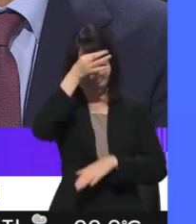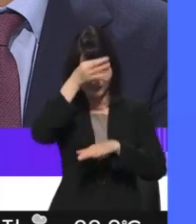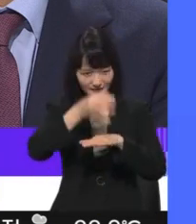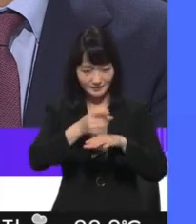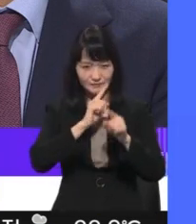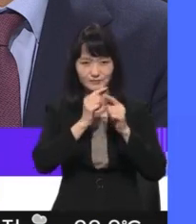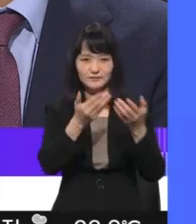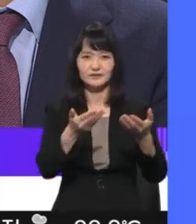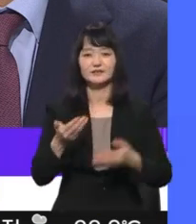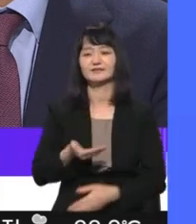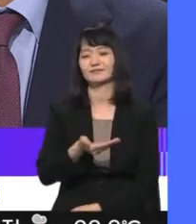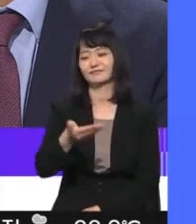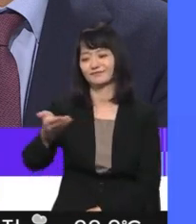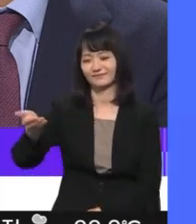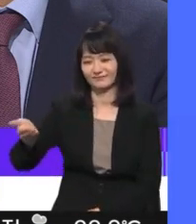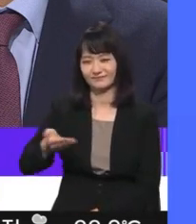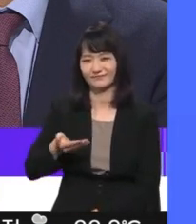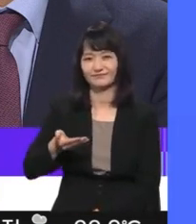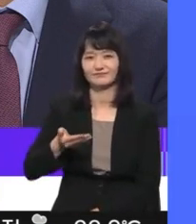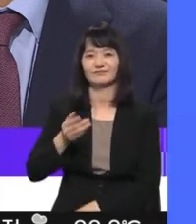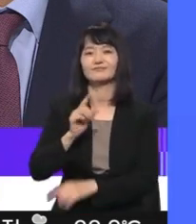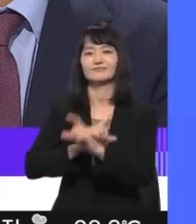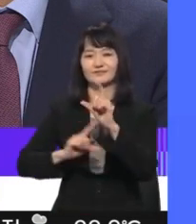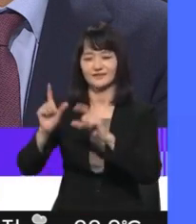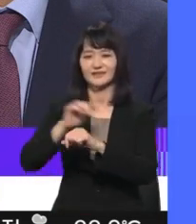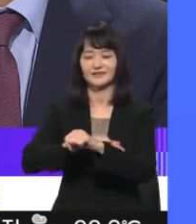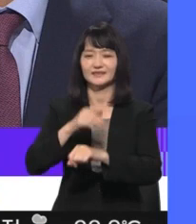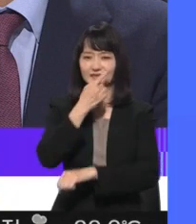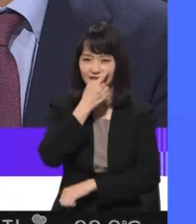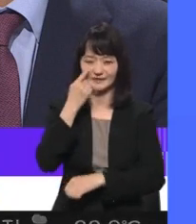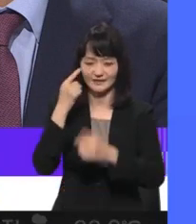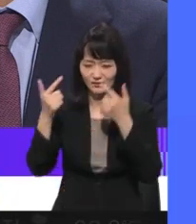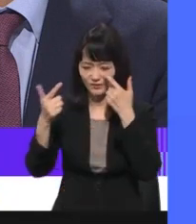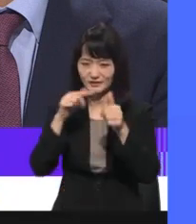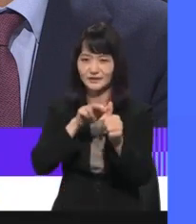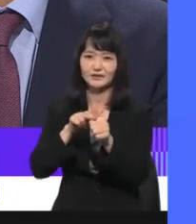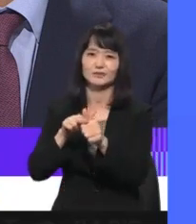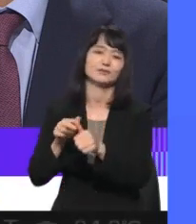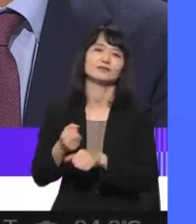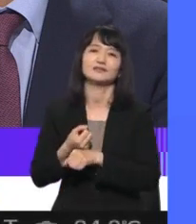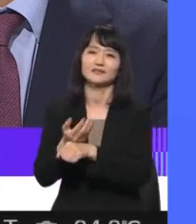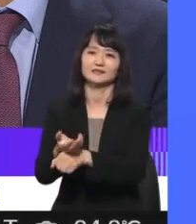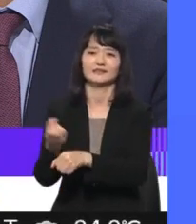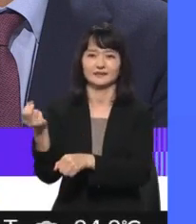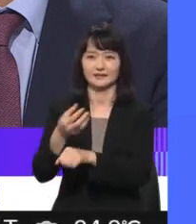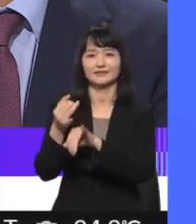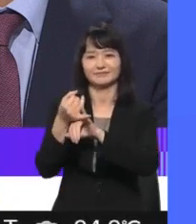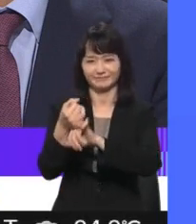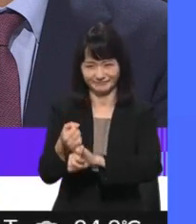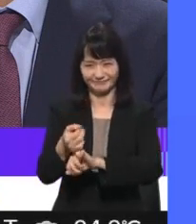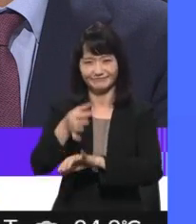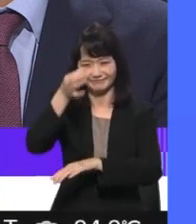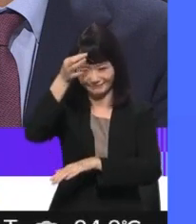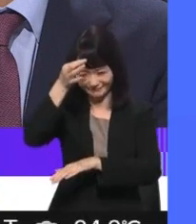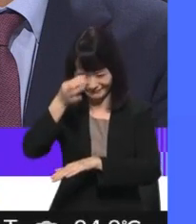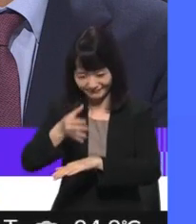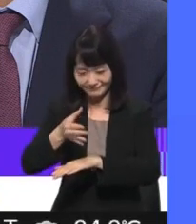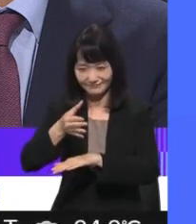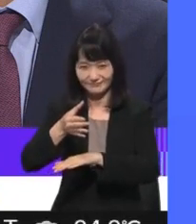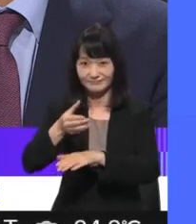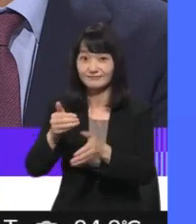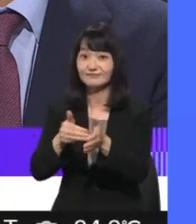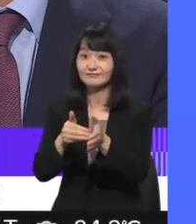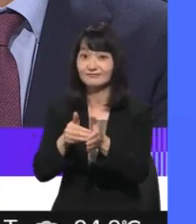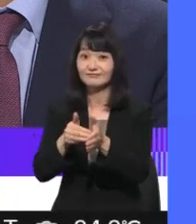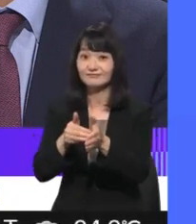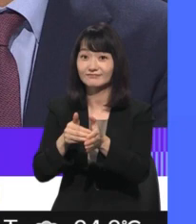들고 흰 양자 여러분들께도 더 잘 확인해서 정확한 정보를 전해 드리겠다 고 다시 한번 약속 드리겠습니다 죄송 합니다 알겠습니다 이제 닦은